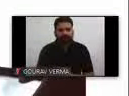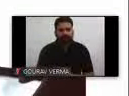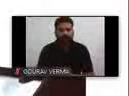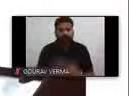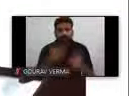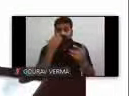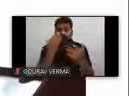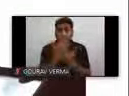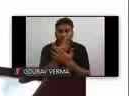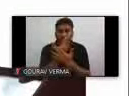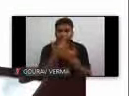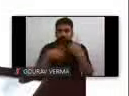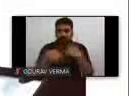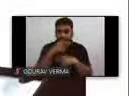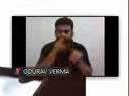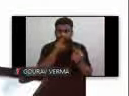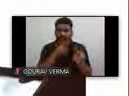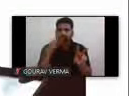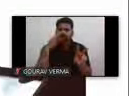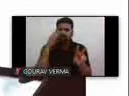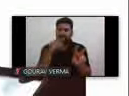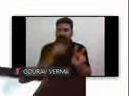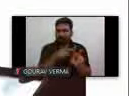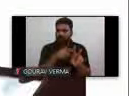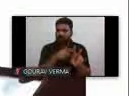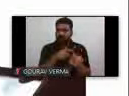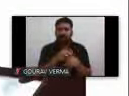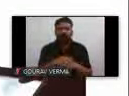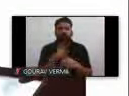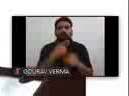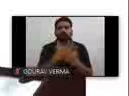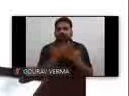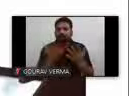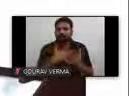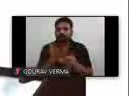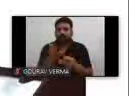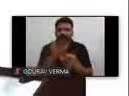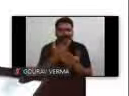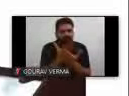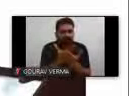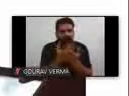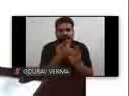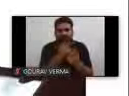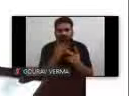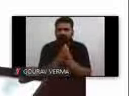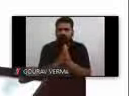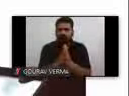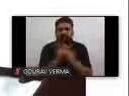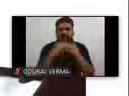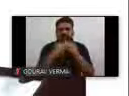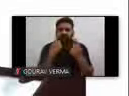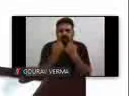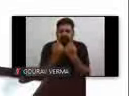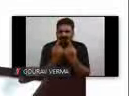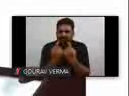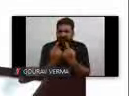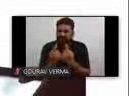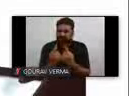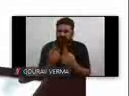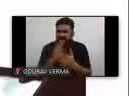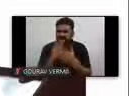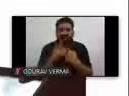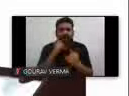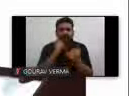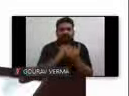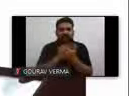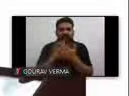कलर विजन विच इज इम्पॉर्टेंट, अगेन पार्टिसिपेशन. देर आर बहुत सारा फॉर्मल टेस्ट होता है, इशिहारा, कलर